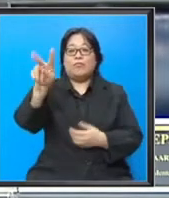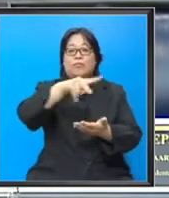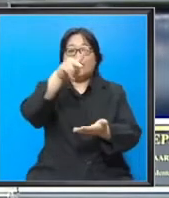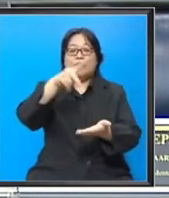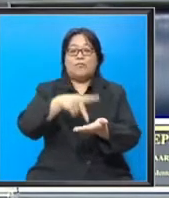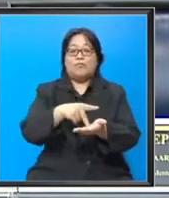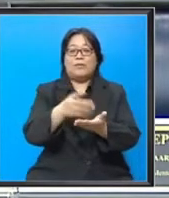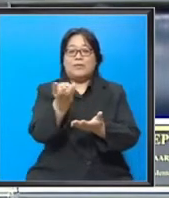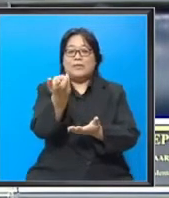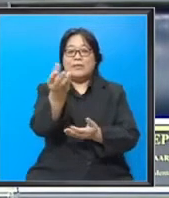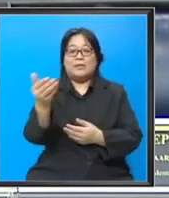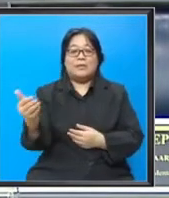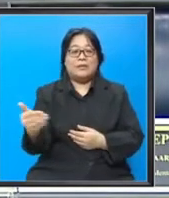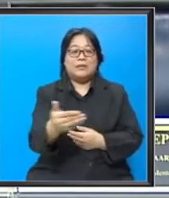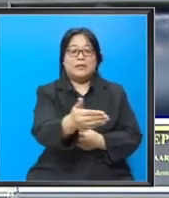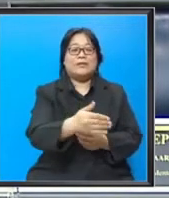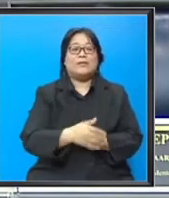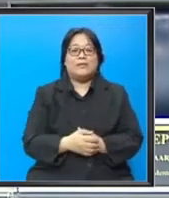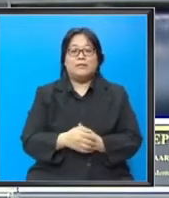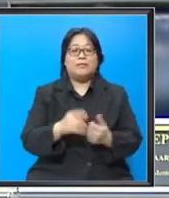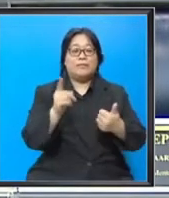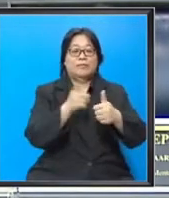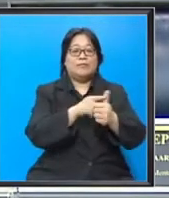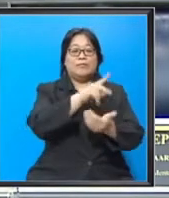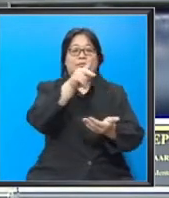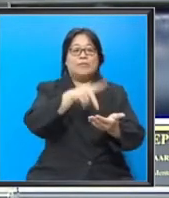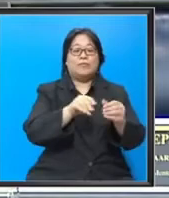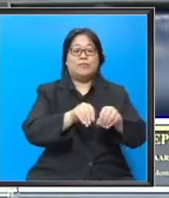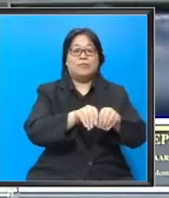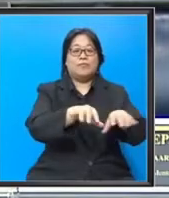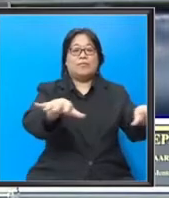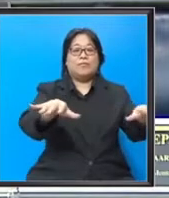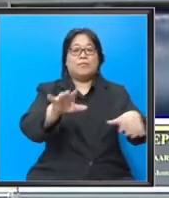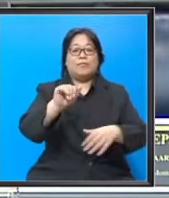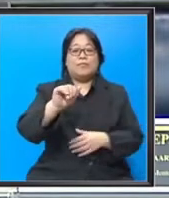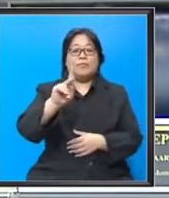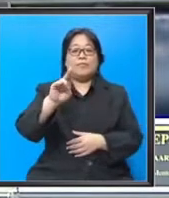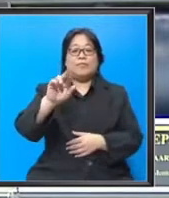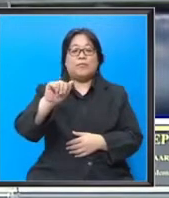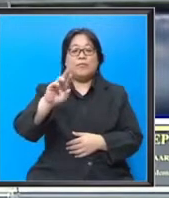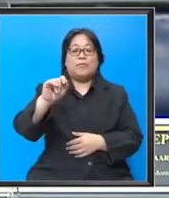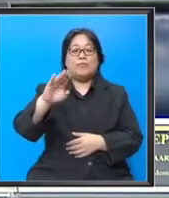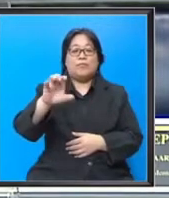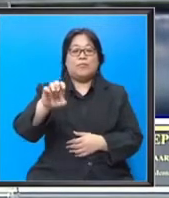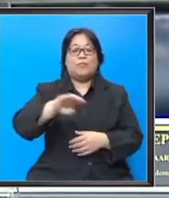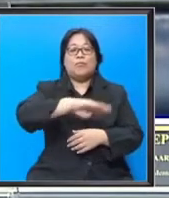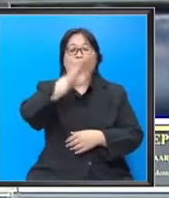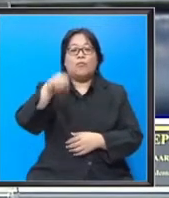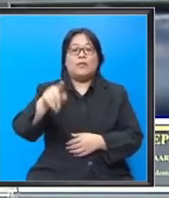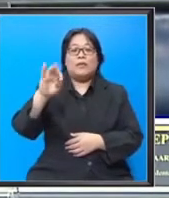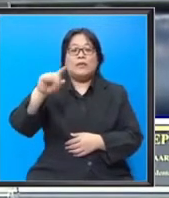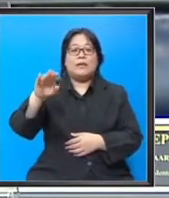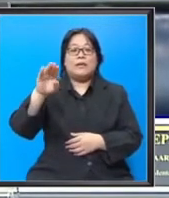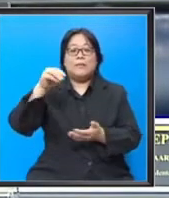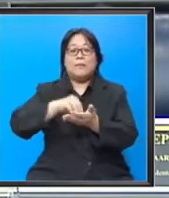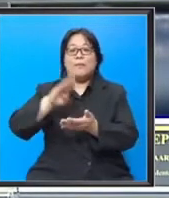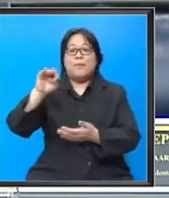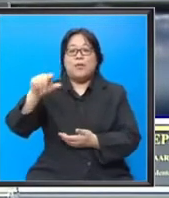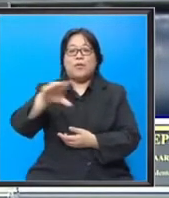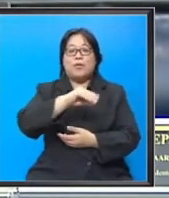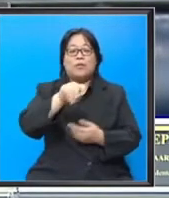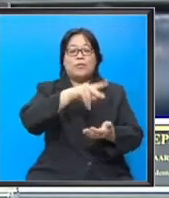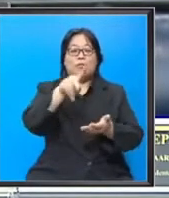pusat pengeluaran benih ikan yaitu di pusat pengembangan aquaculture Bukittinggi bentung dan pusat